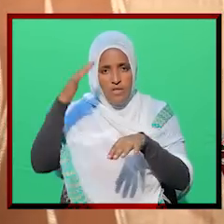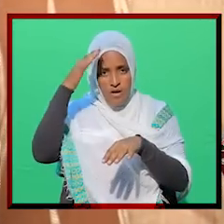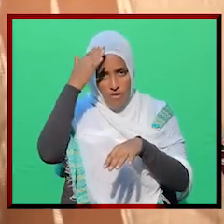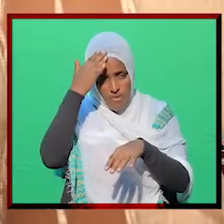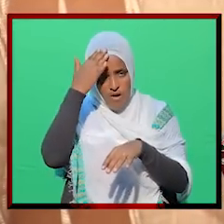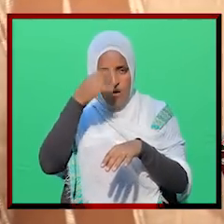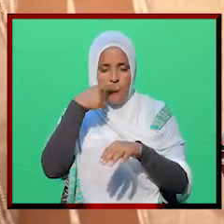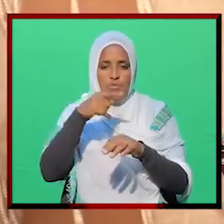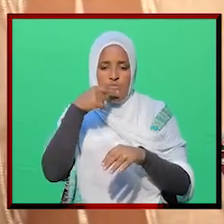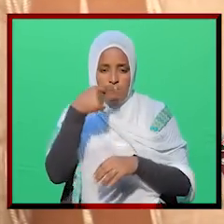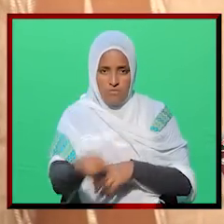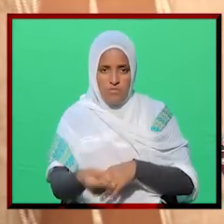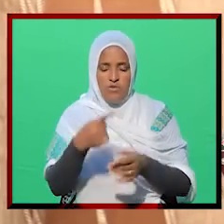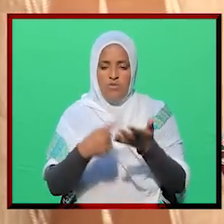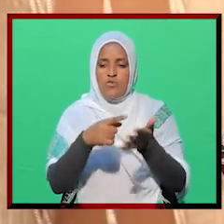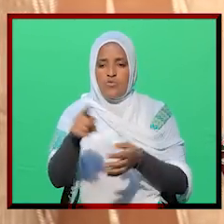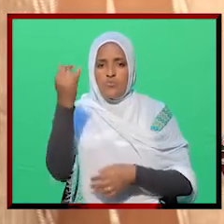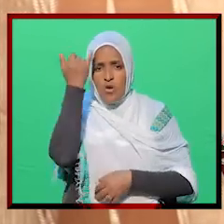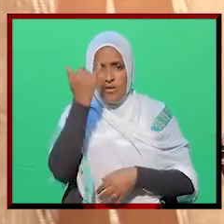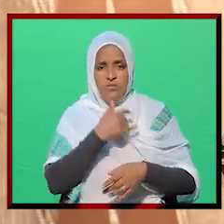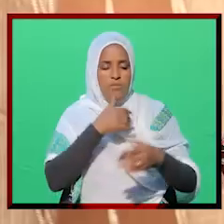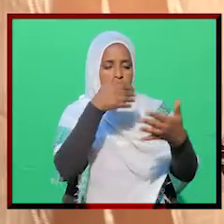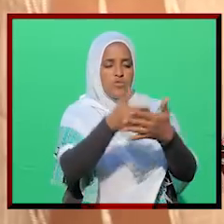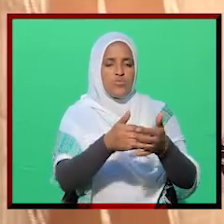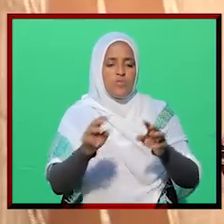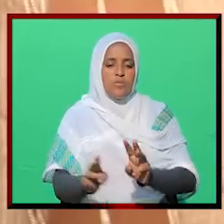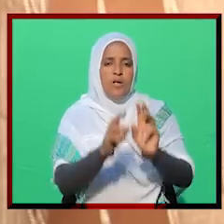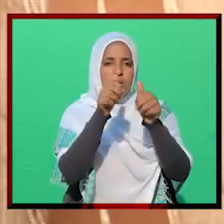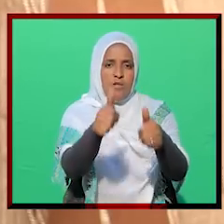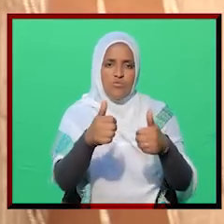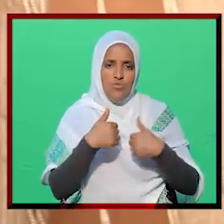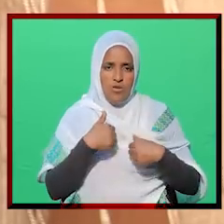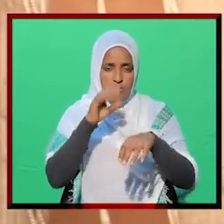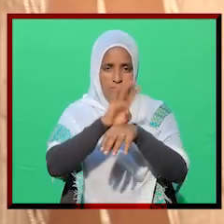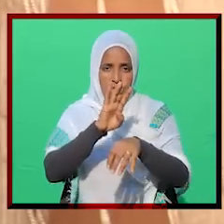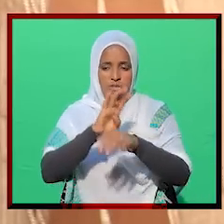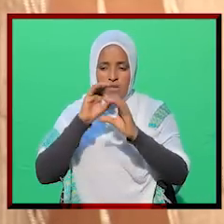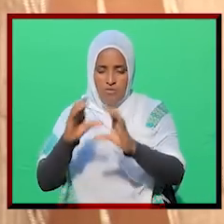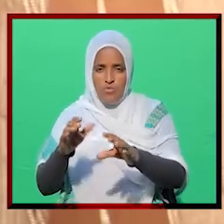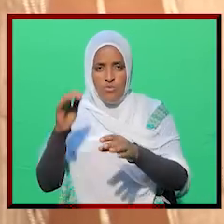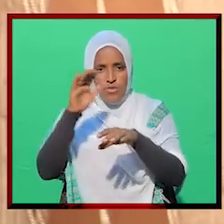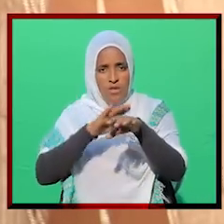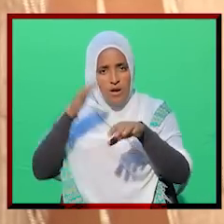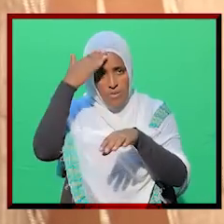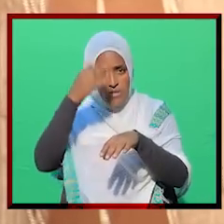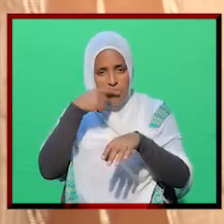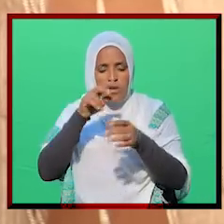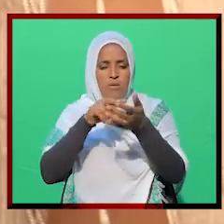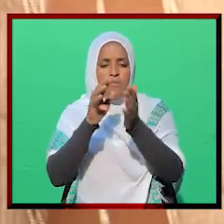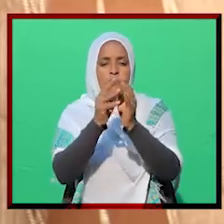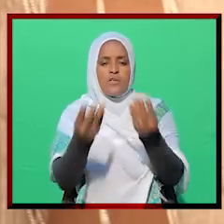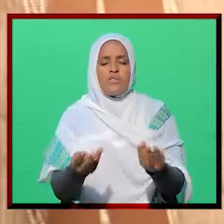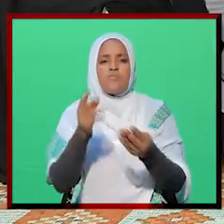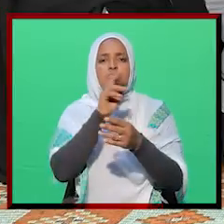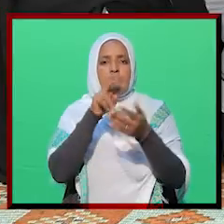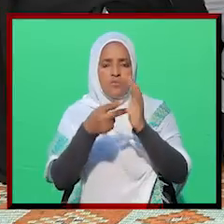ተቀባ በማለት ሲናገሩ ለነሱ ሐሳብ የሚወስዱበት መንገድ አለና በቤተክርስቲያናችን አስተምሮ ተቀባ ሲሉ መጻሕፍት